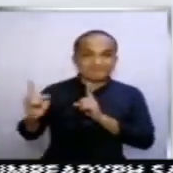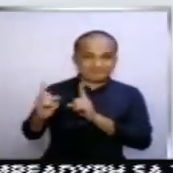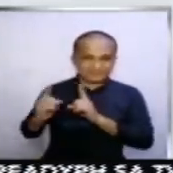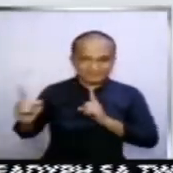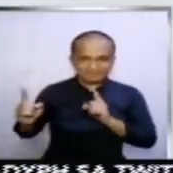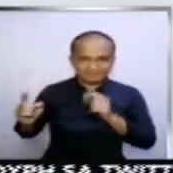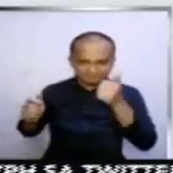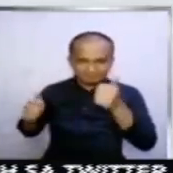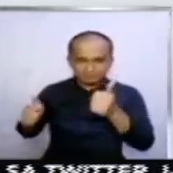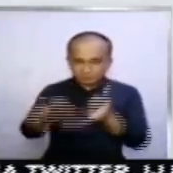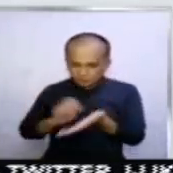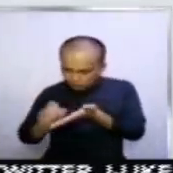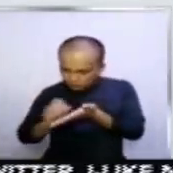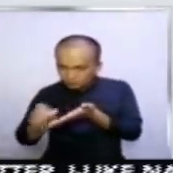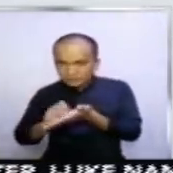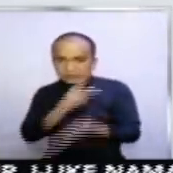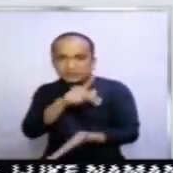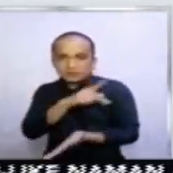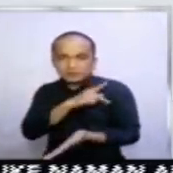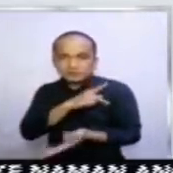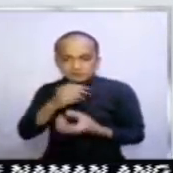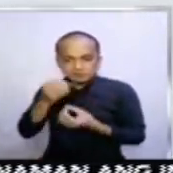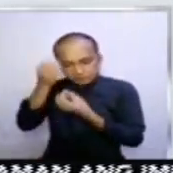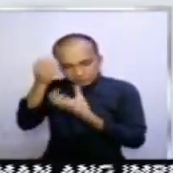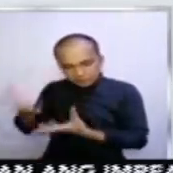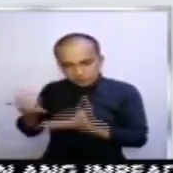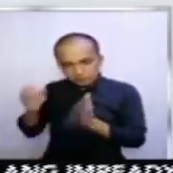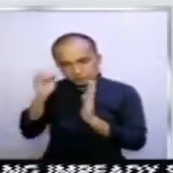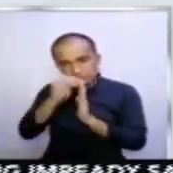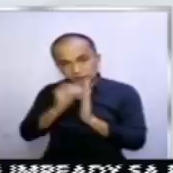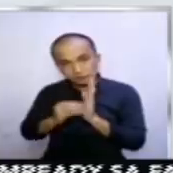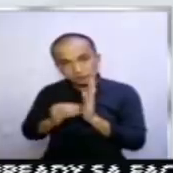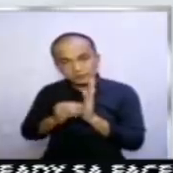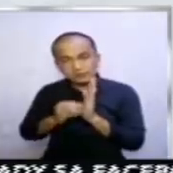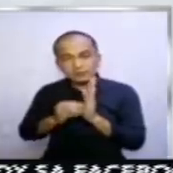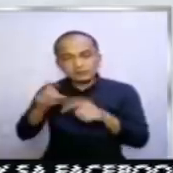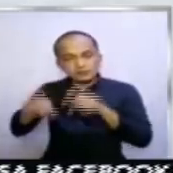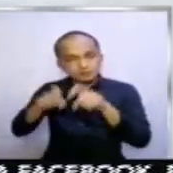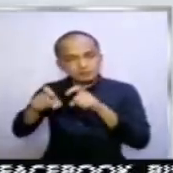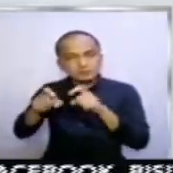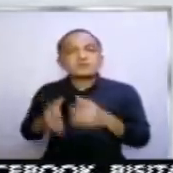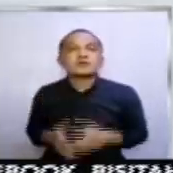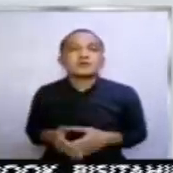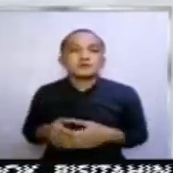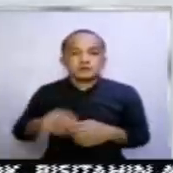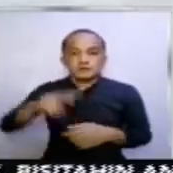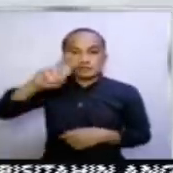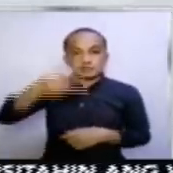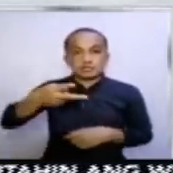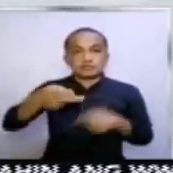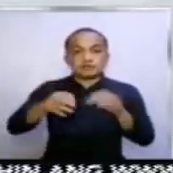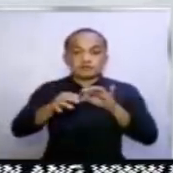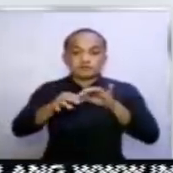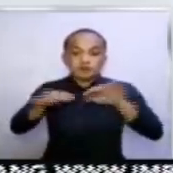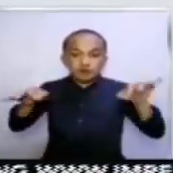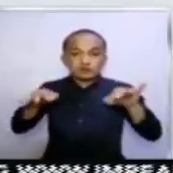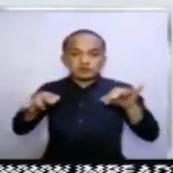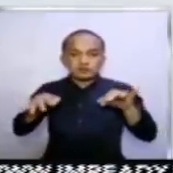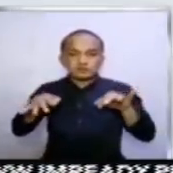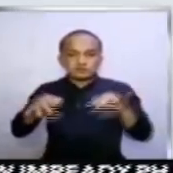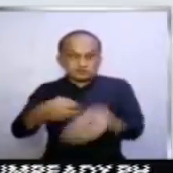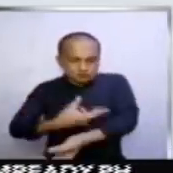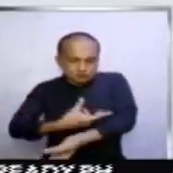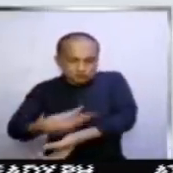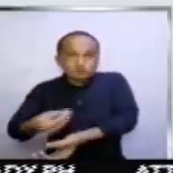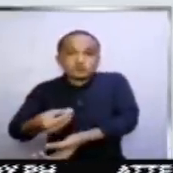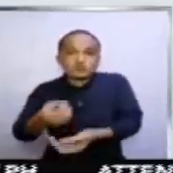personal information para mailagay sa record ng mga tester. Sa pangalawang palapag naman sila, kukuhanan ng dugo ng mga nurse at doktor